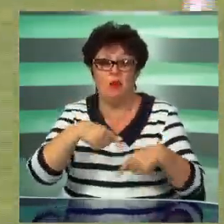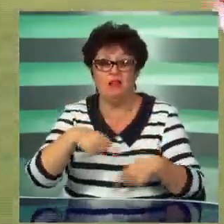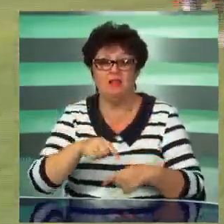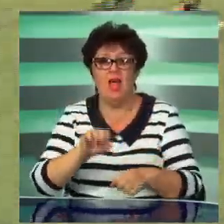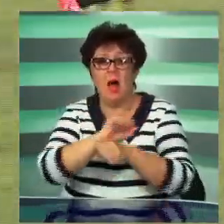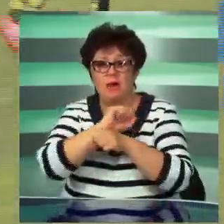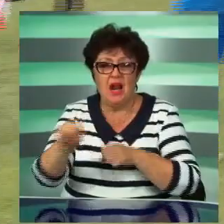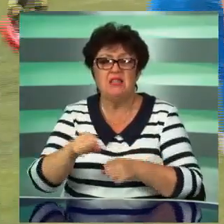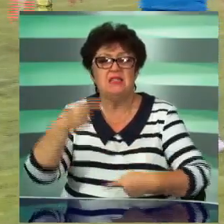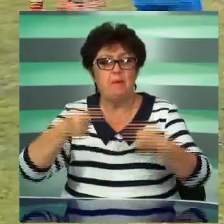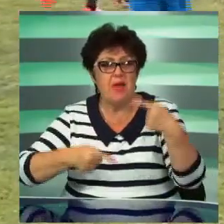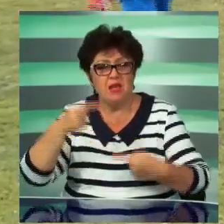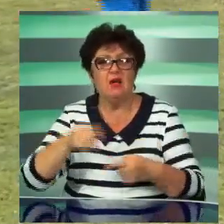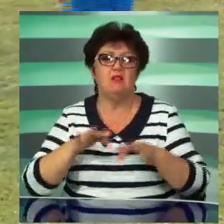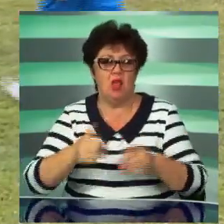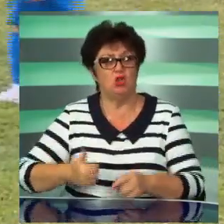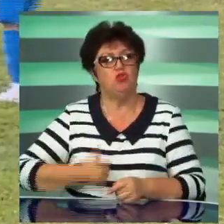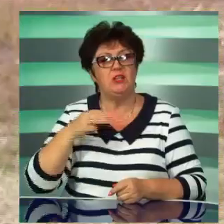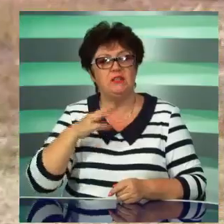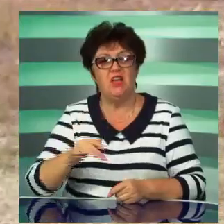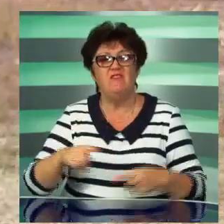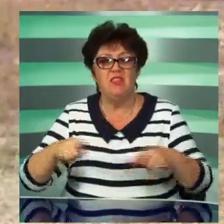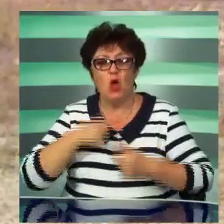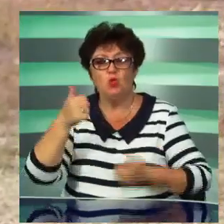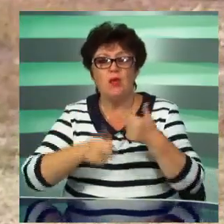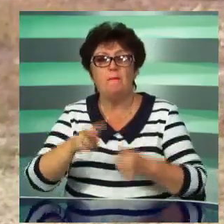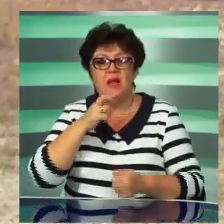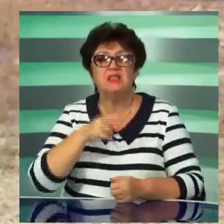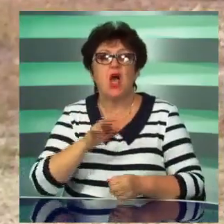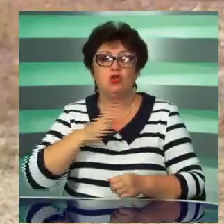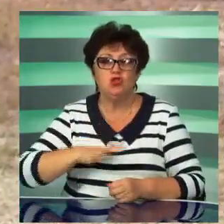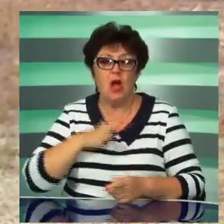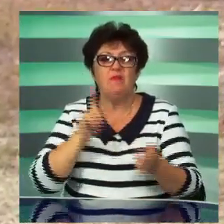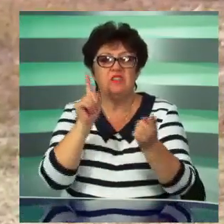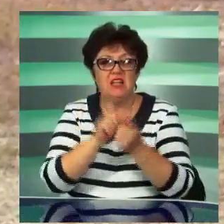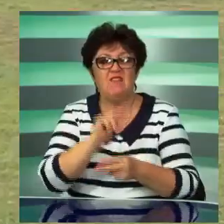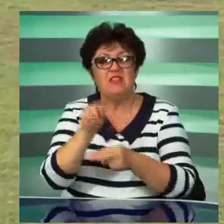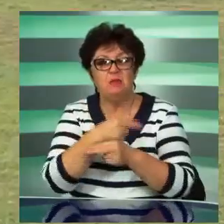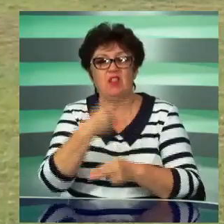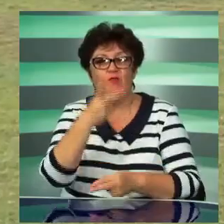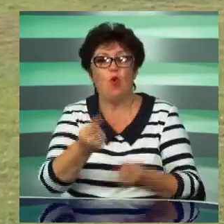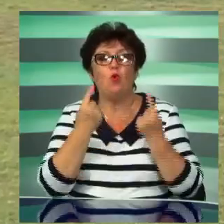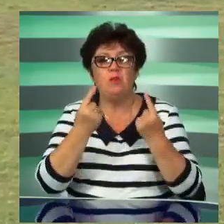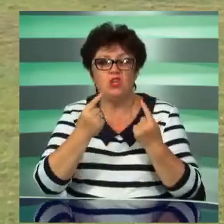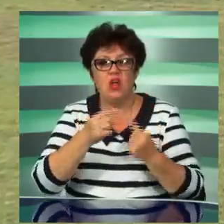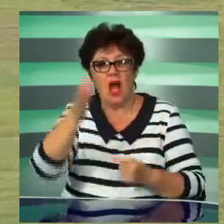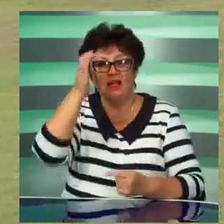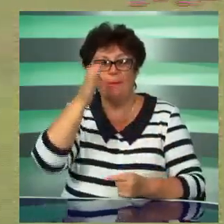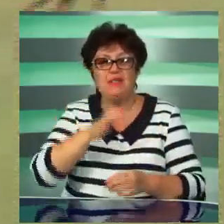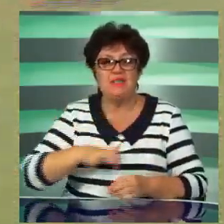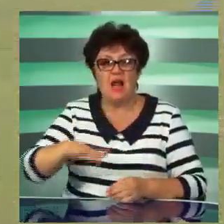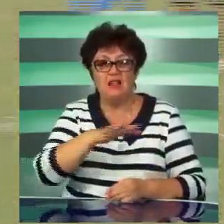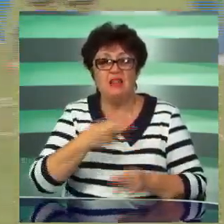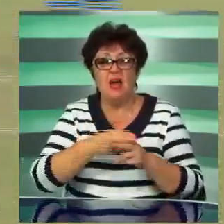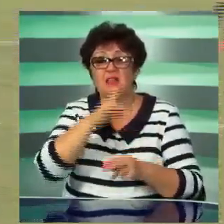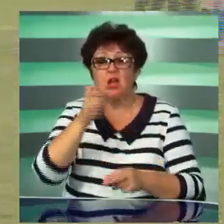Обыграть принципиального соперника – дело чести. В финале турнира в Брянске вполне ожидаемо встретились воспитанники двух крупнейших академий страны. На